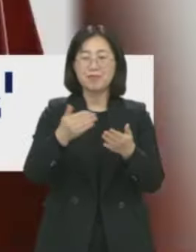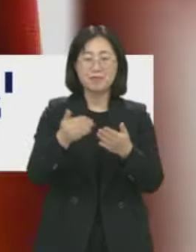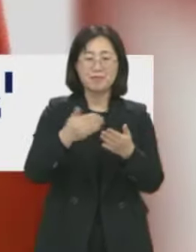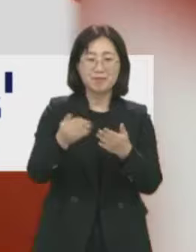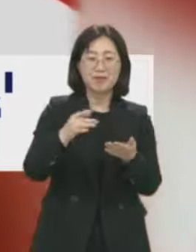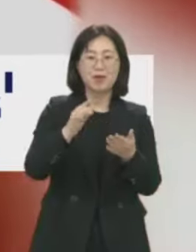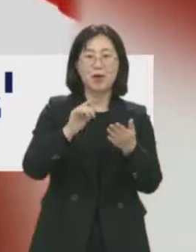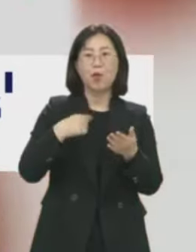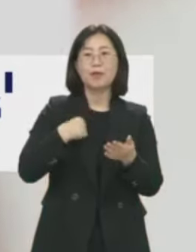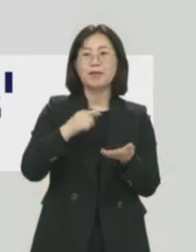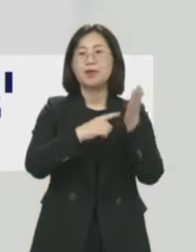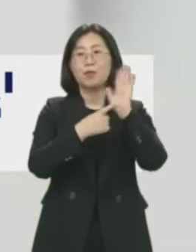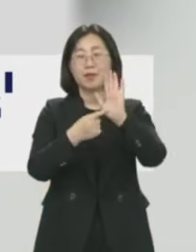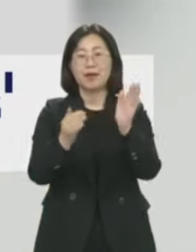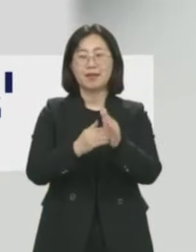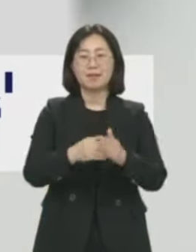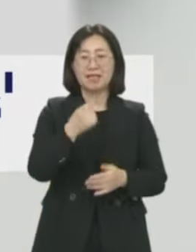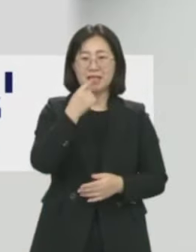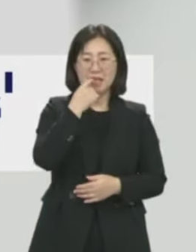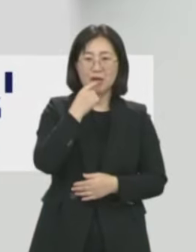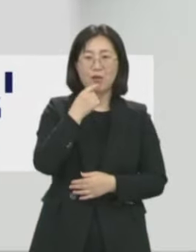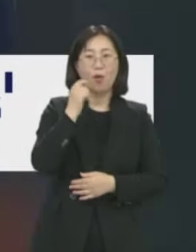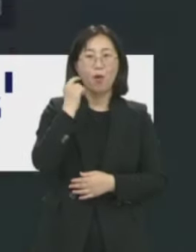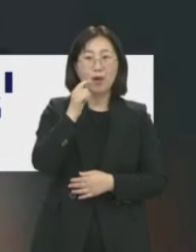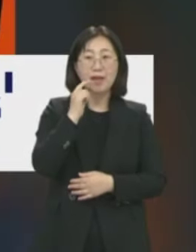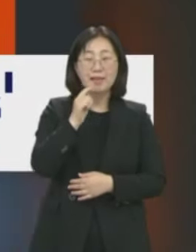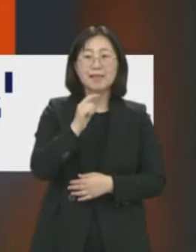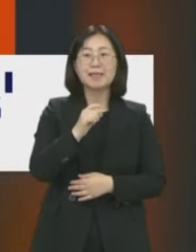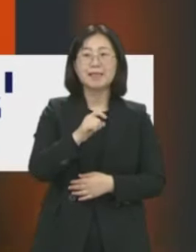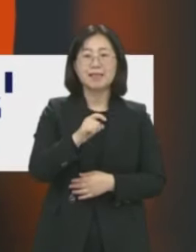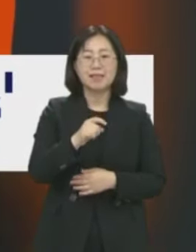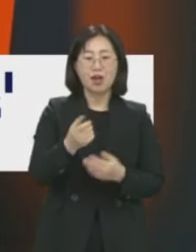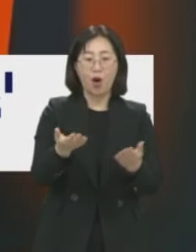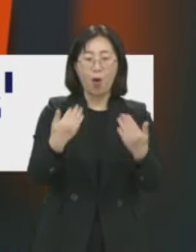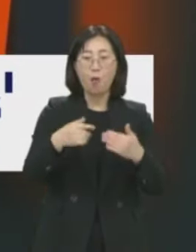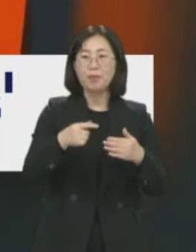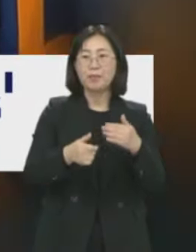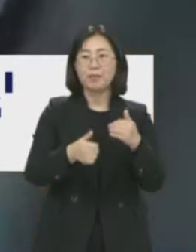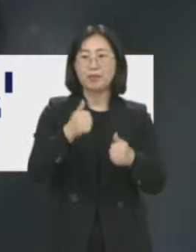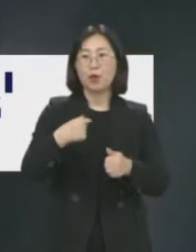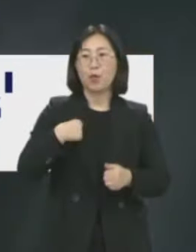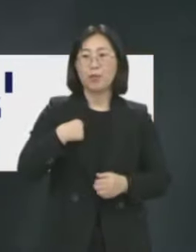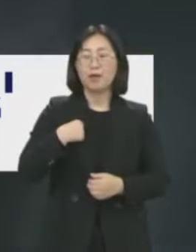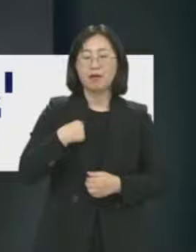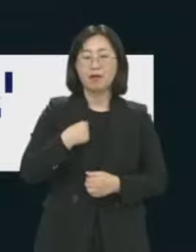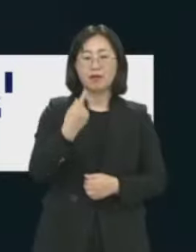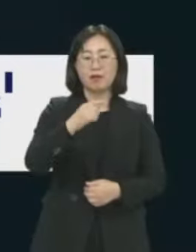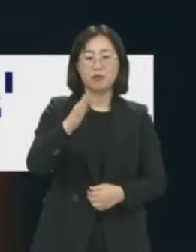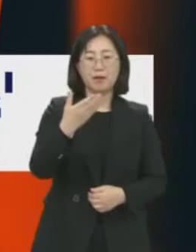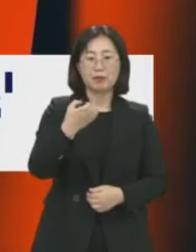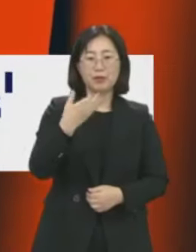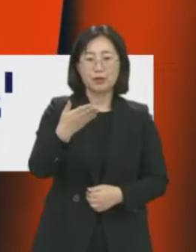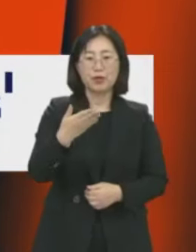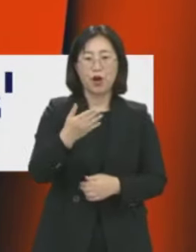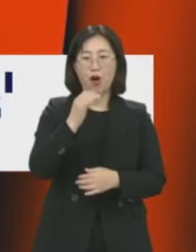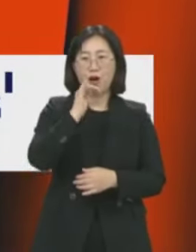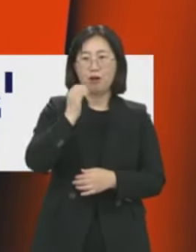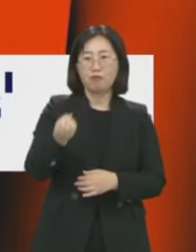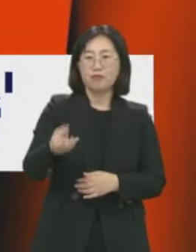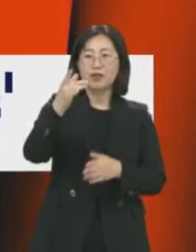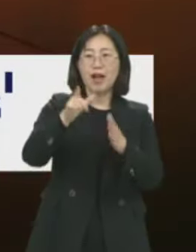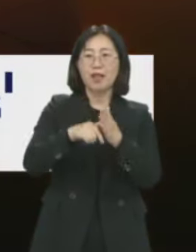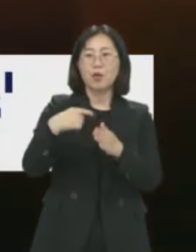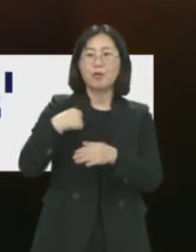아이덴티티를 공개했습니다. 화이트와 오렌지색을 기본으로 하는 홈 유니폼 로고는 1999년 우승 당시 로고를